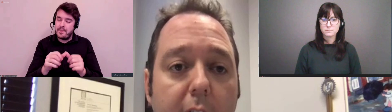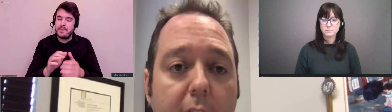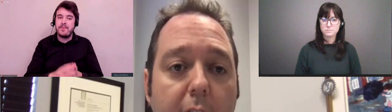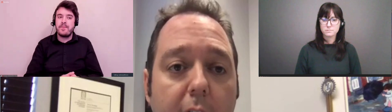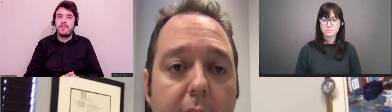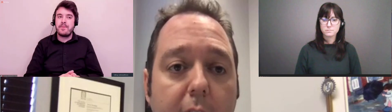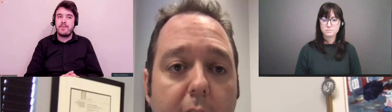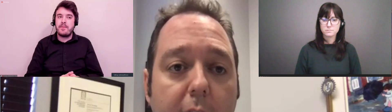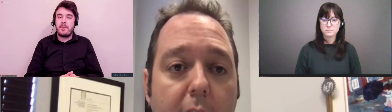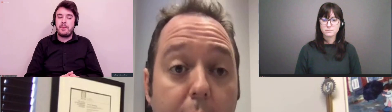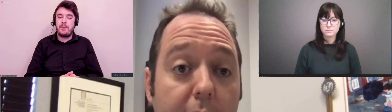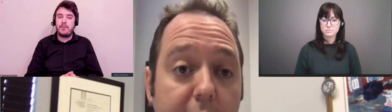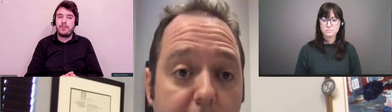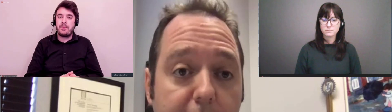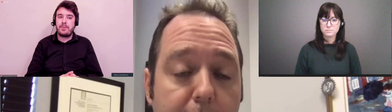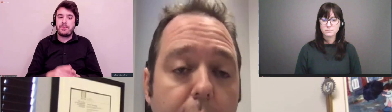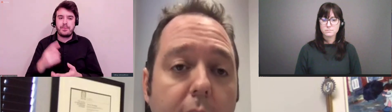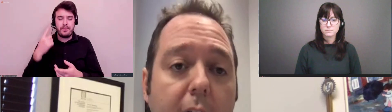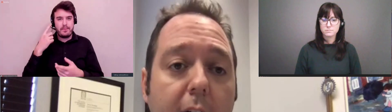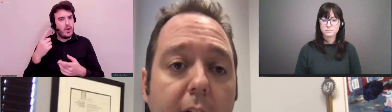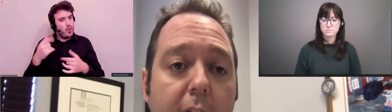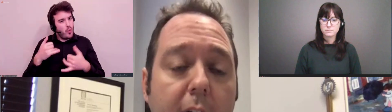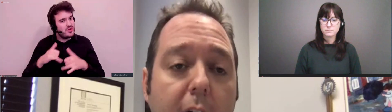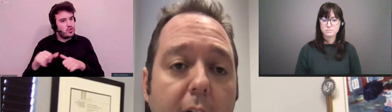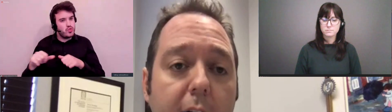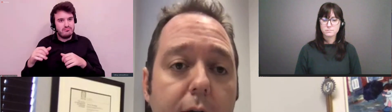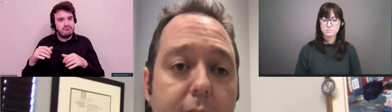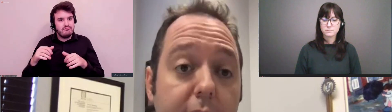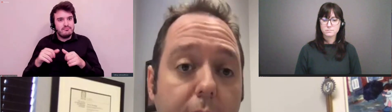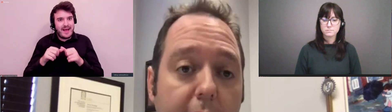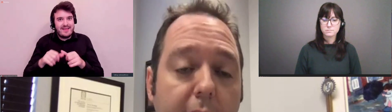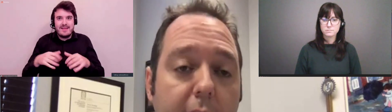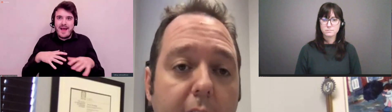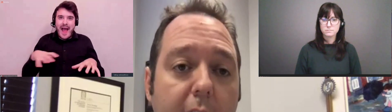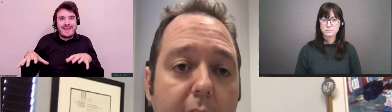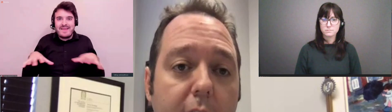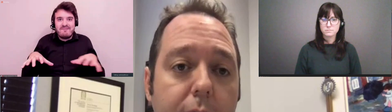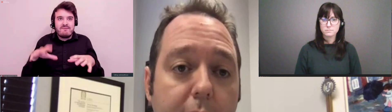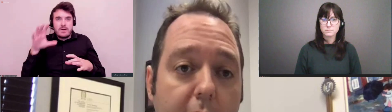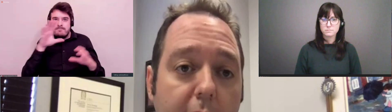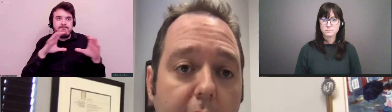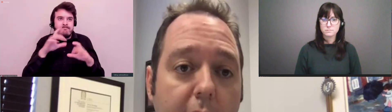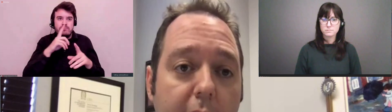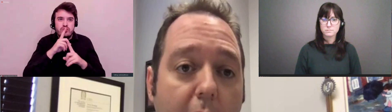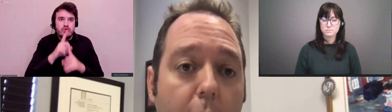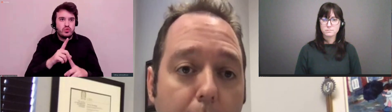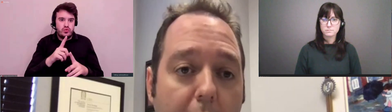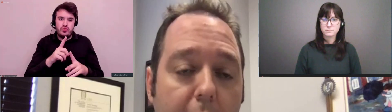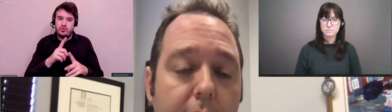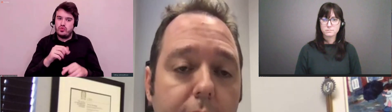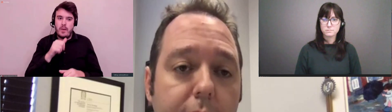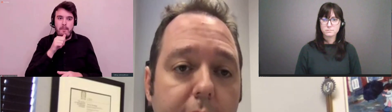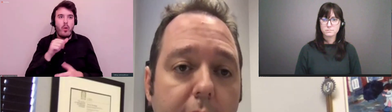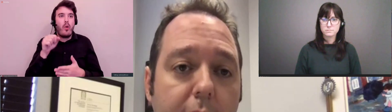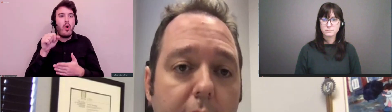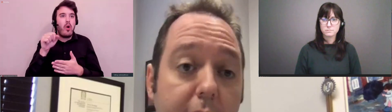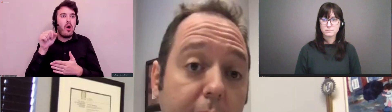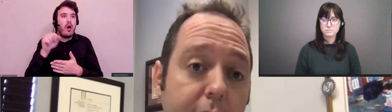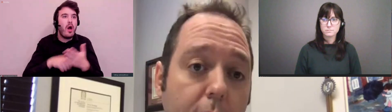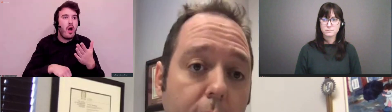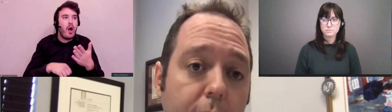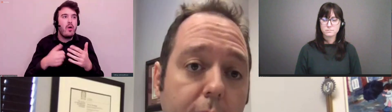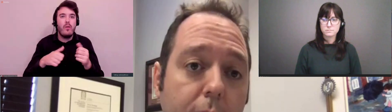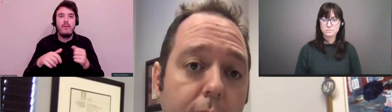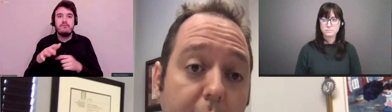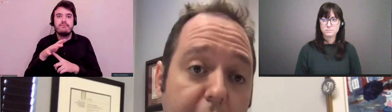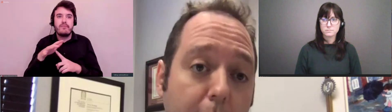d'être proactif pour nous assurer que nous n'aurons pas une situation